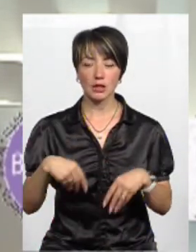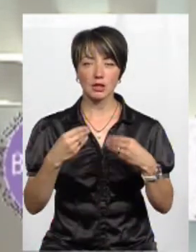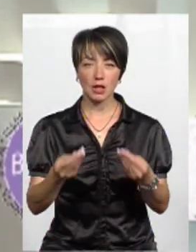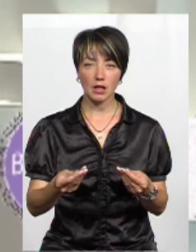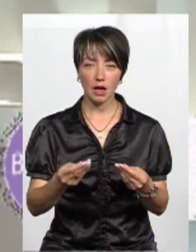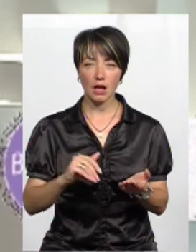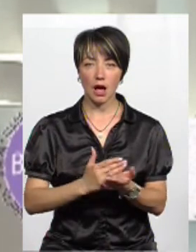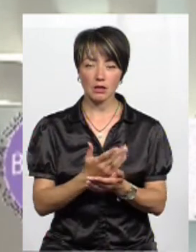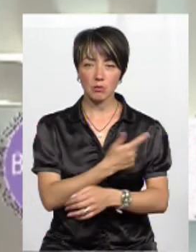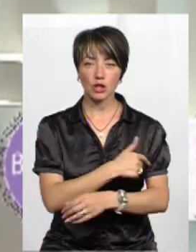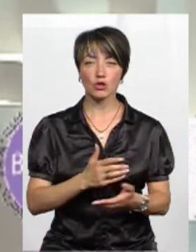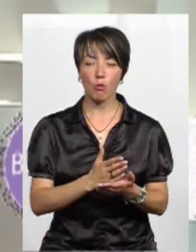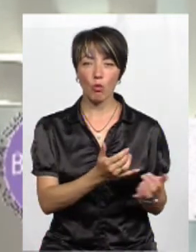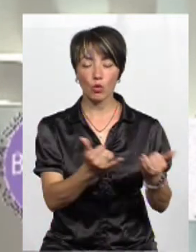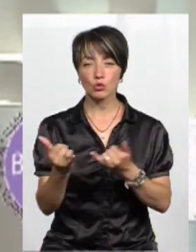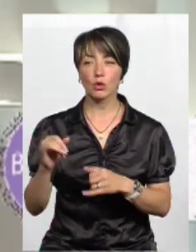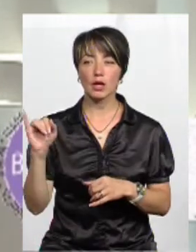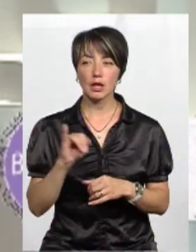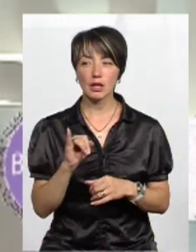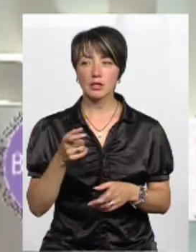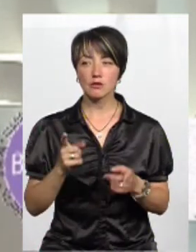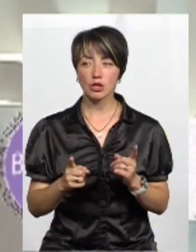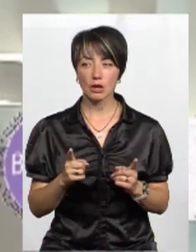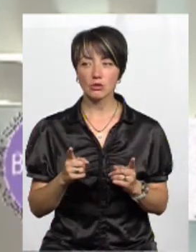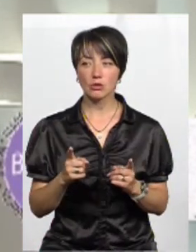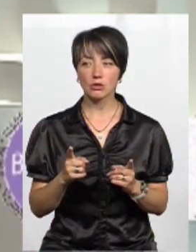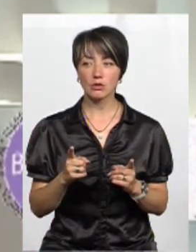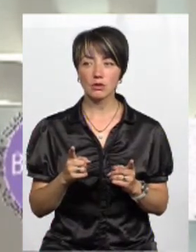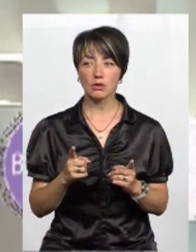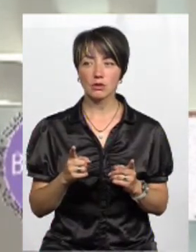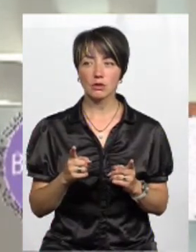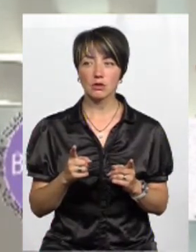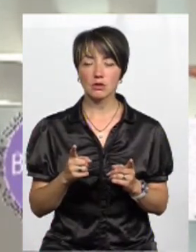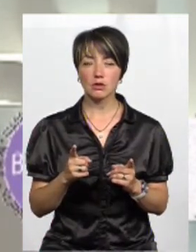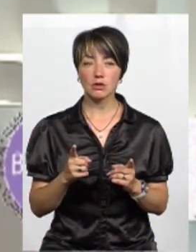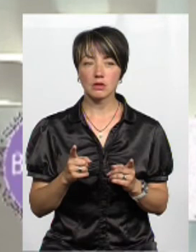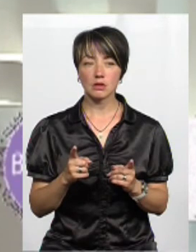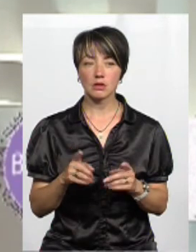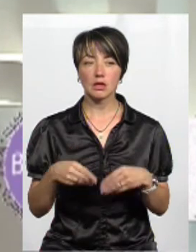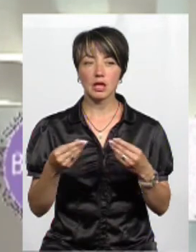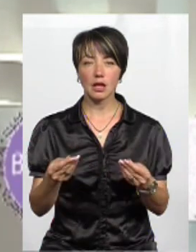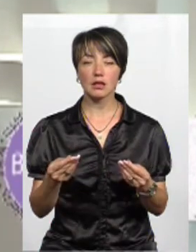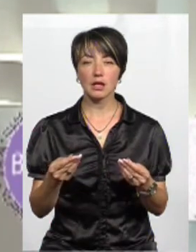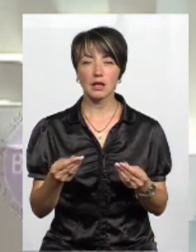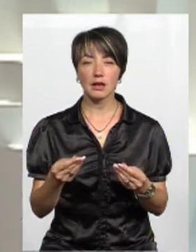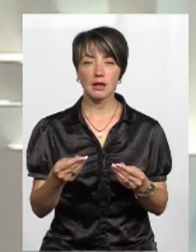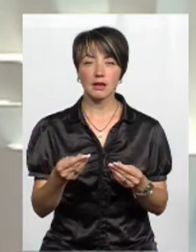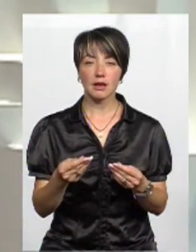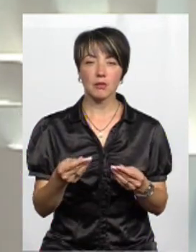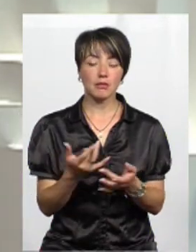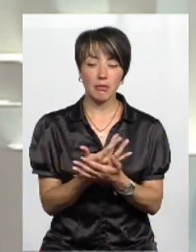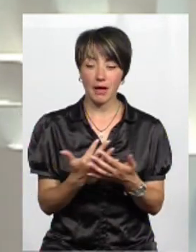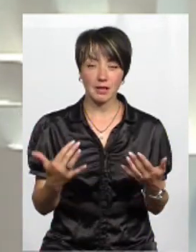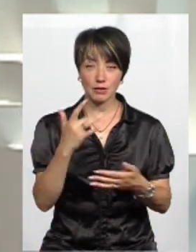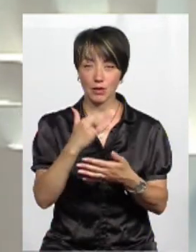надання якісних медичних послуг. І, звичайно, якби надати їм ліки. Можна